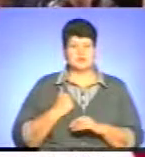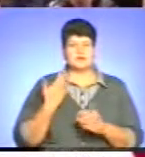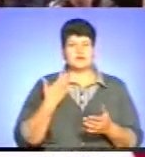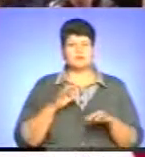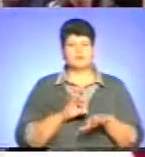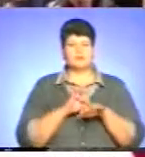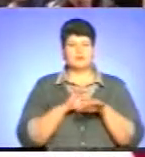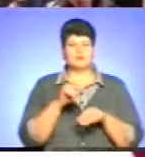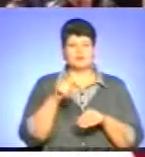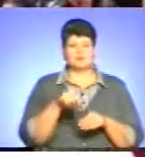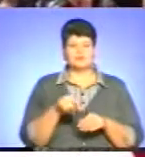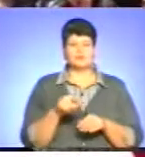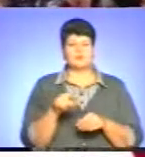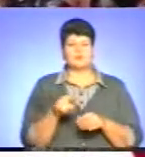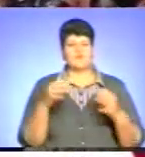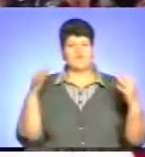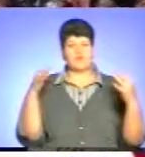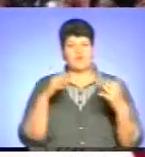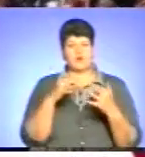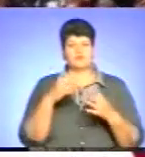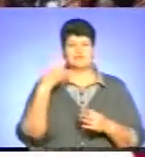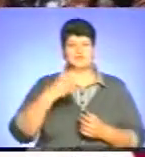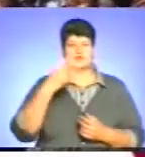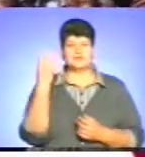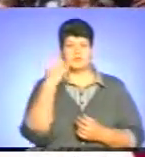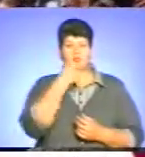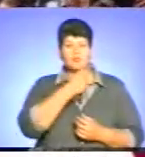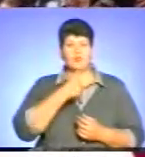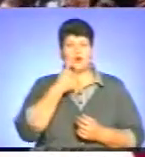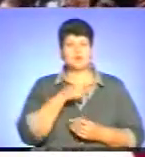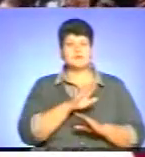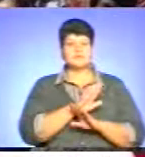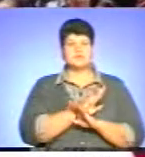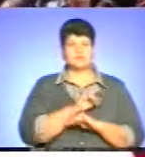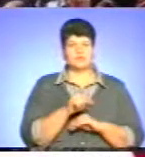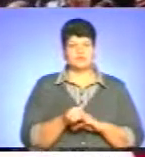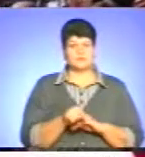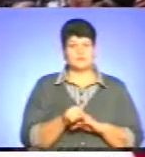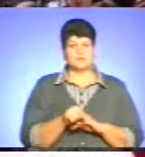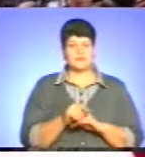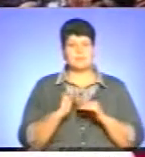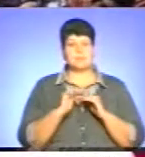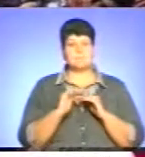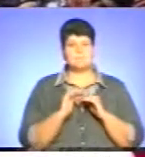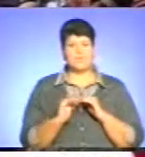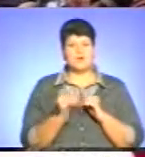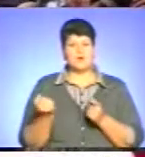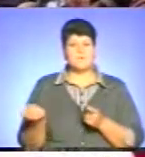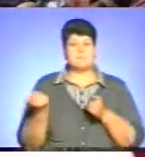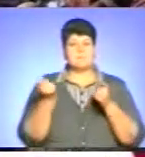проходив у нас фронт в 44-му році, і він загинув на полі, але його